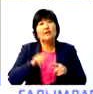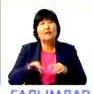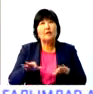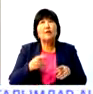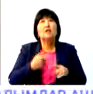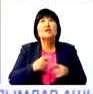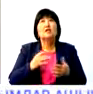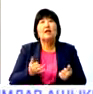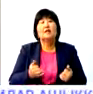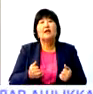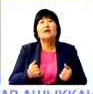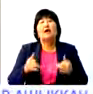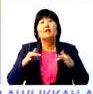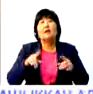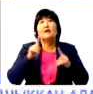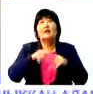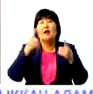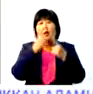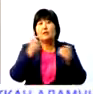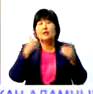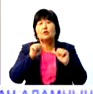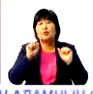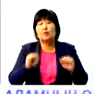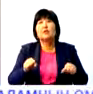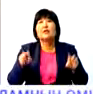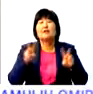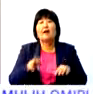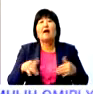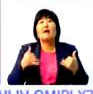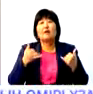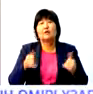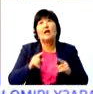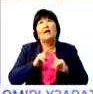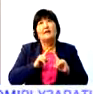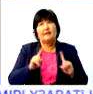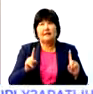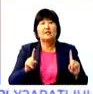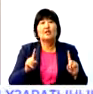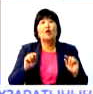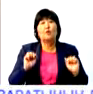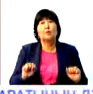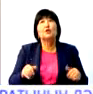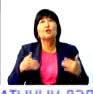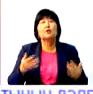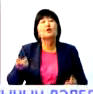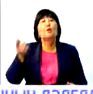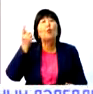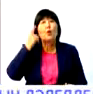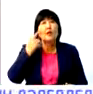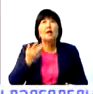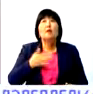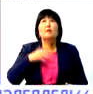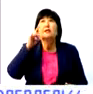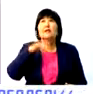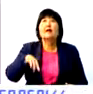және жеделдете хабар таратудың мүмкіндіктерін қарастыруға ерекше мүмкіндік береді ғой деп ойлаймын.